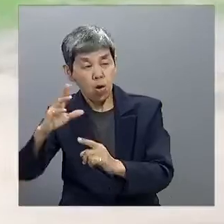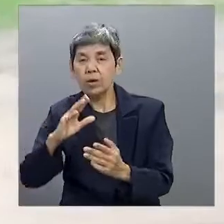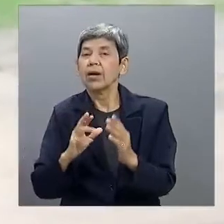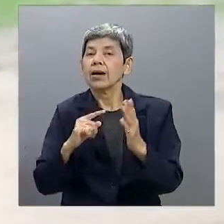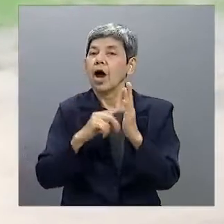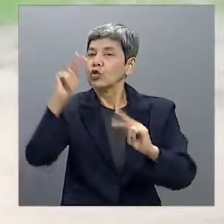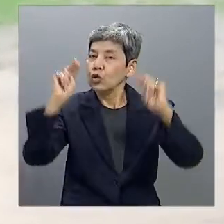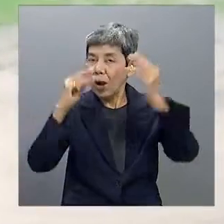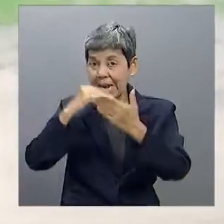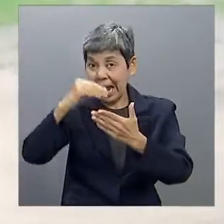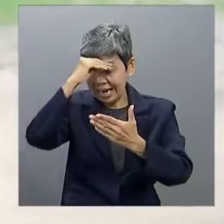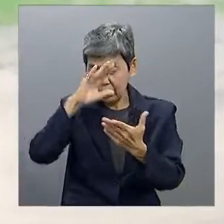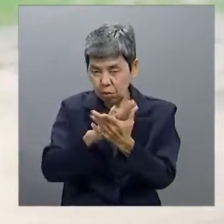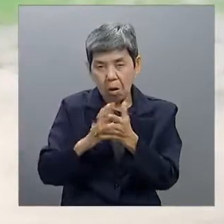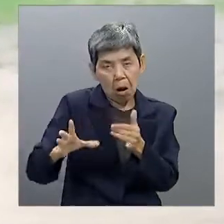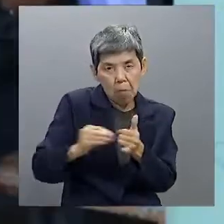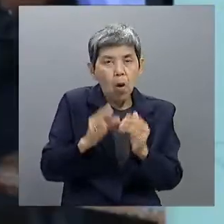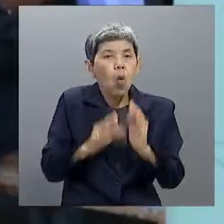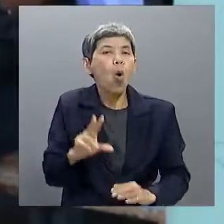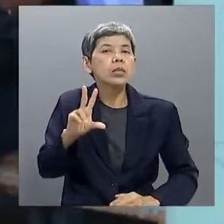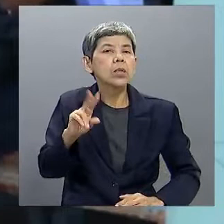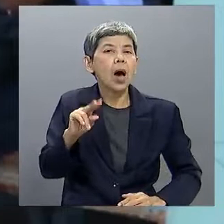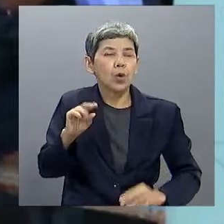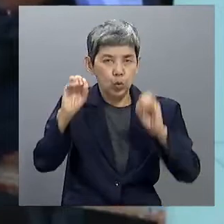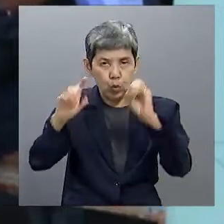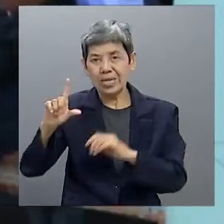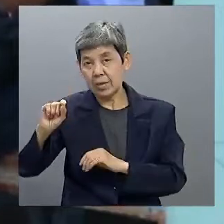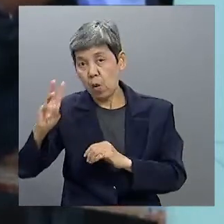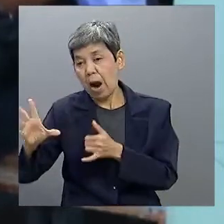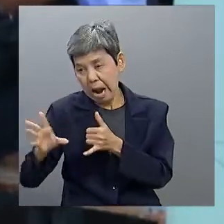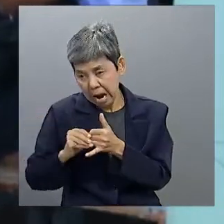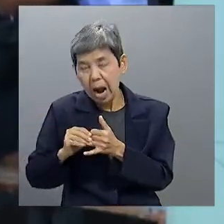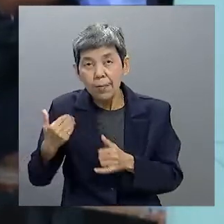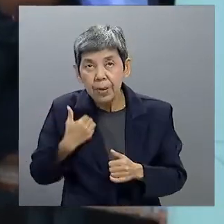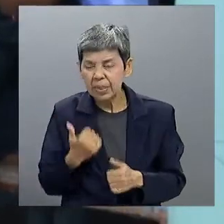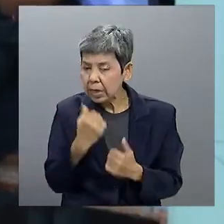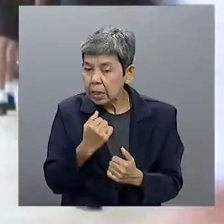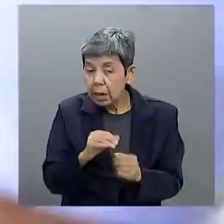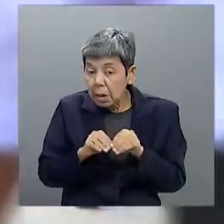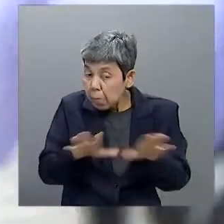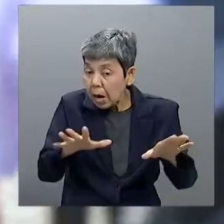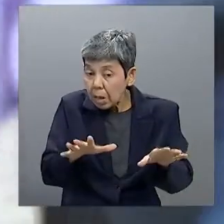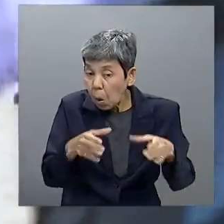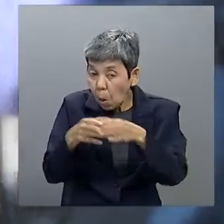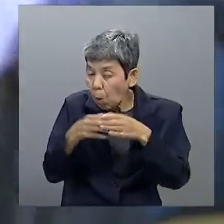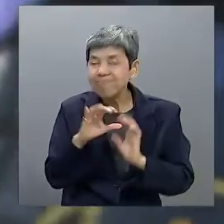นักเรียนติดเชื้อปู่ 19 30คนครู 26คนแต่ว่ายังไม่พบการระบาดเป็นก้อนภายในโรงเรียน